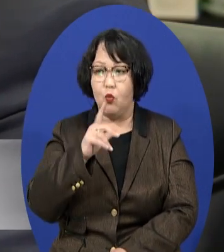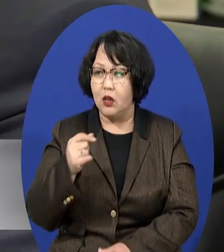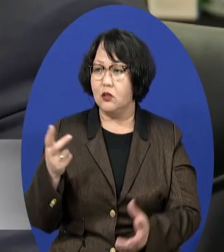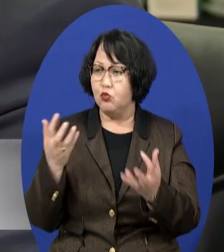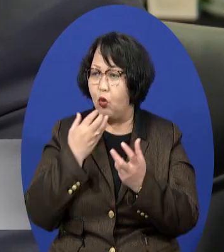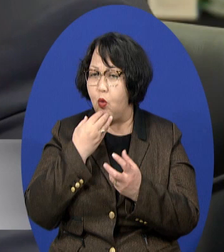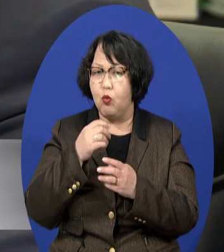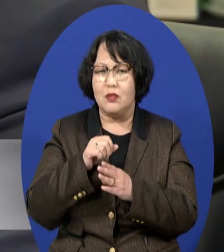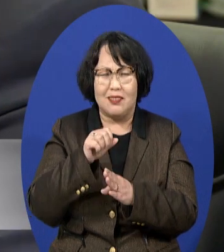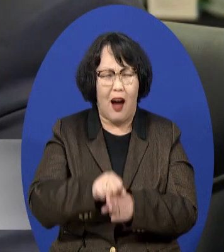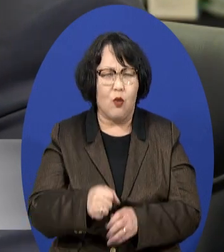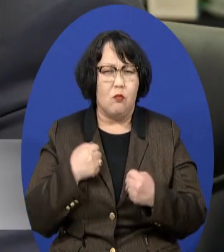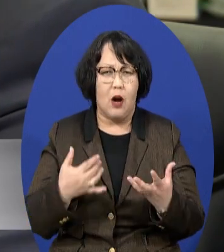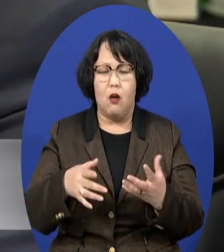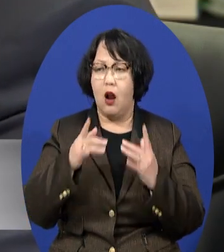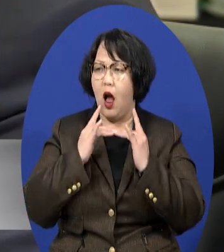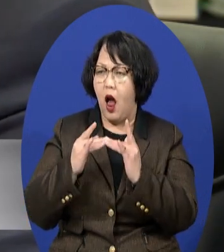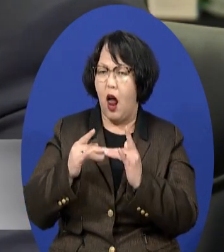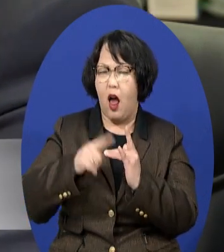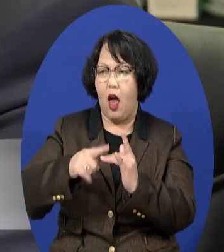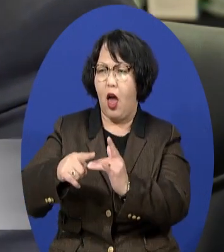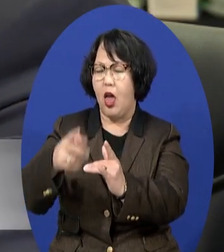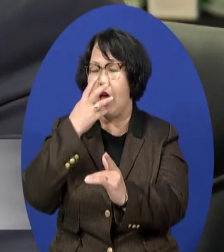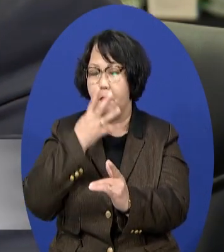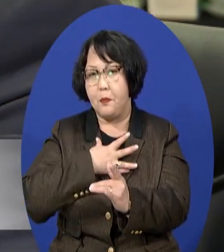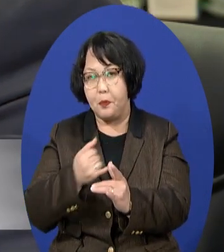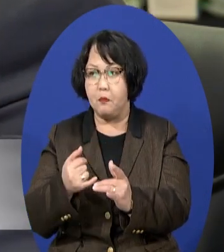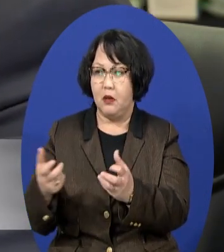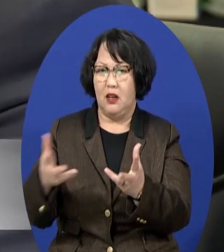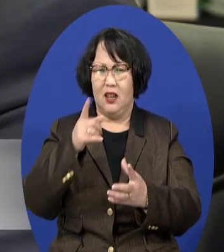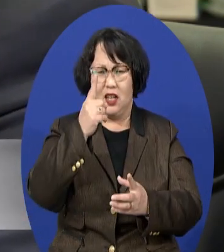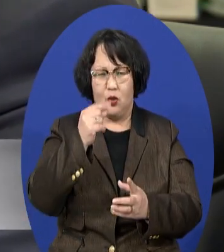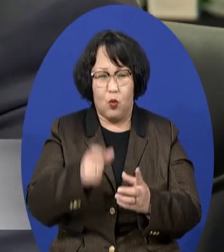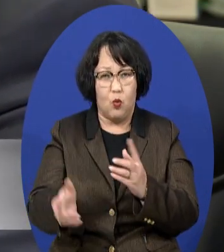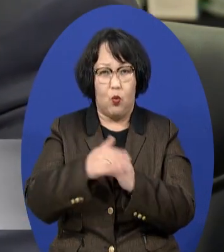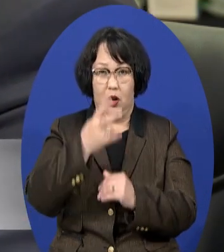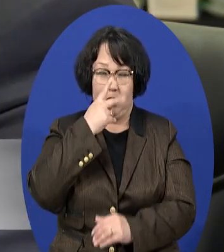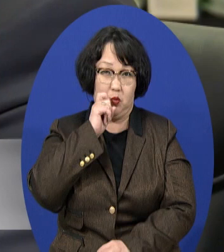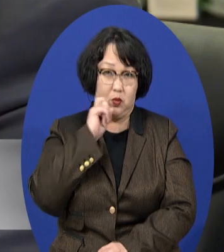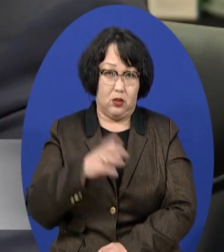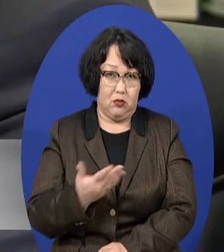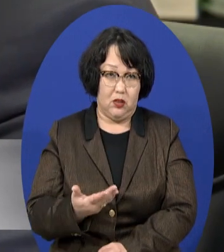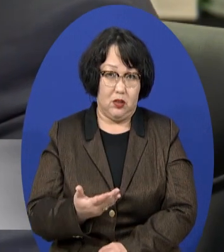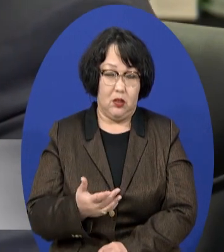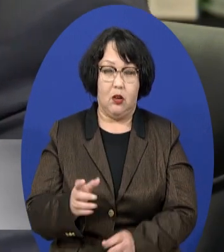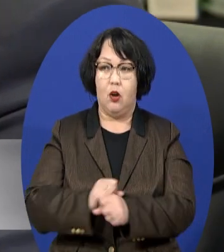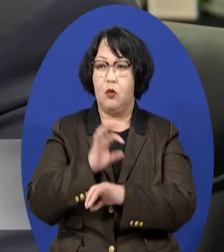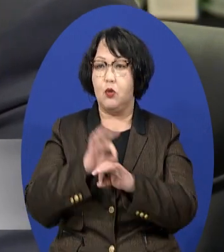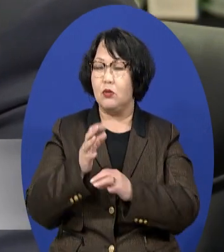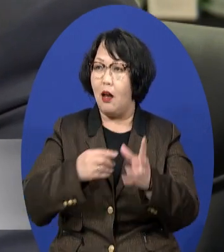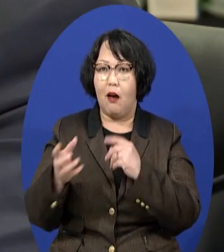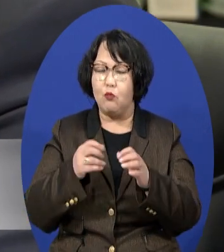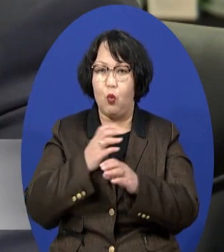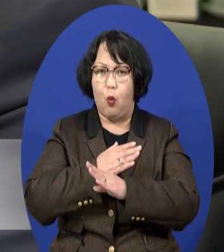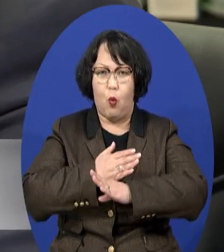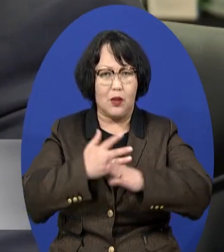нөхөөл нэг жигсэн ор нэмэл нэг жигсэн хүний ам уурах гал ингээд яваад энэ хэлбрээрээ халдварын тоо буурахгүй эрсдэл одоо